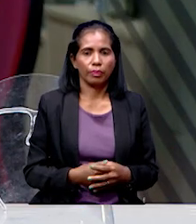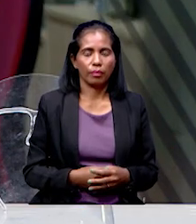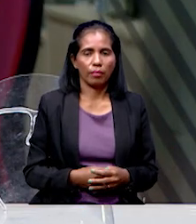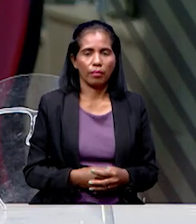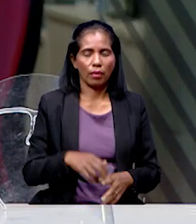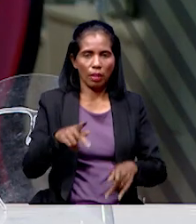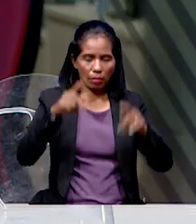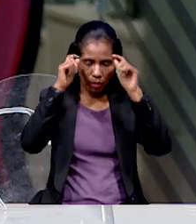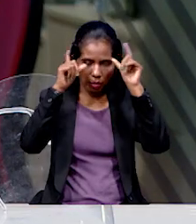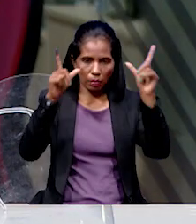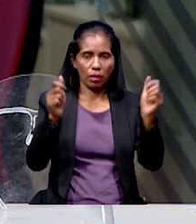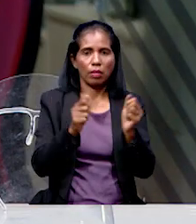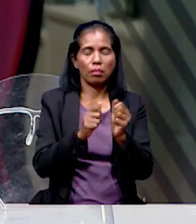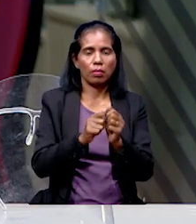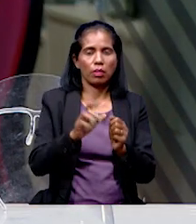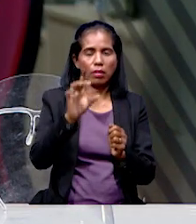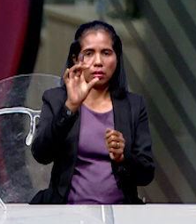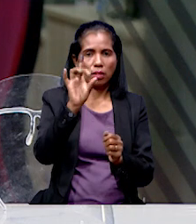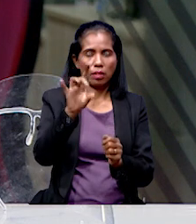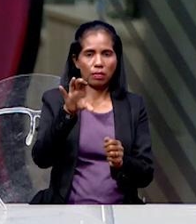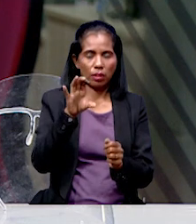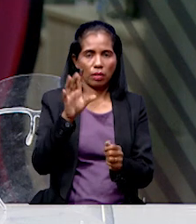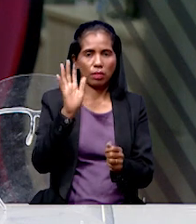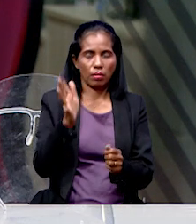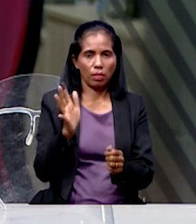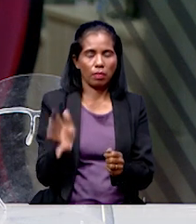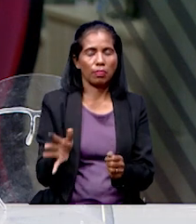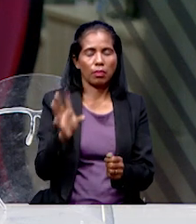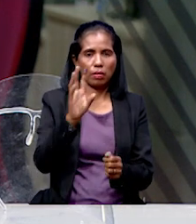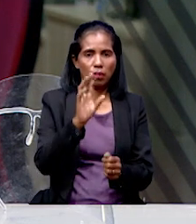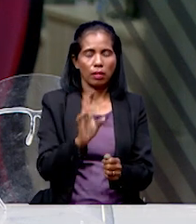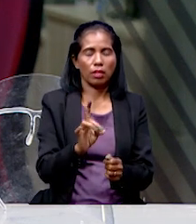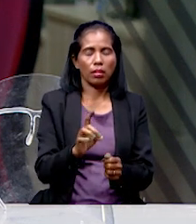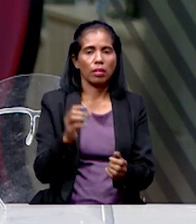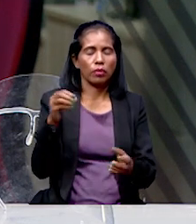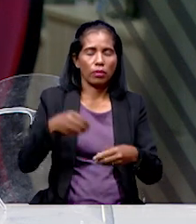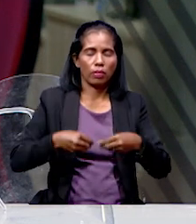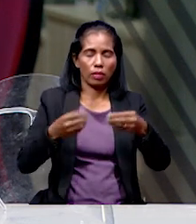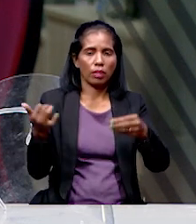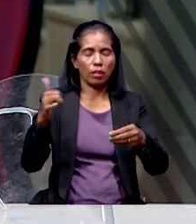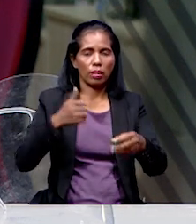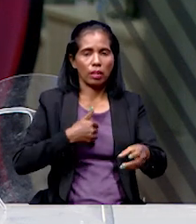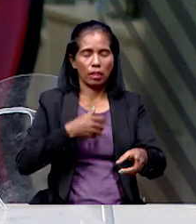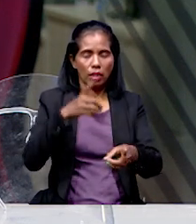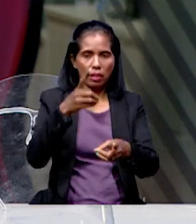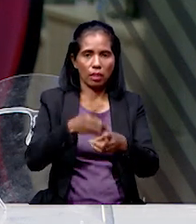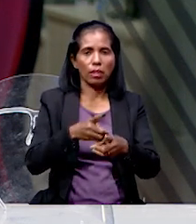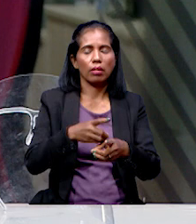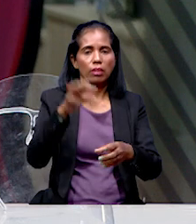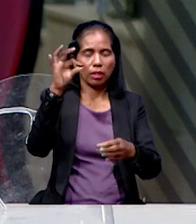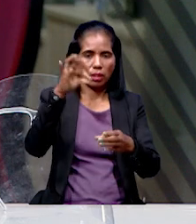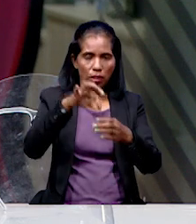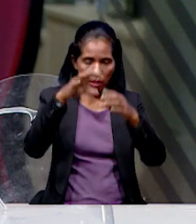Timor Uang riung atus walu lima nulu resing sialiu exerce ona nia direitu hodi decidi